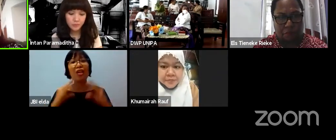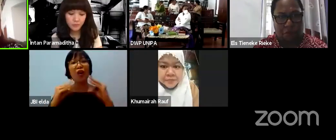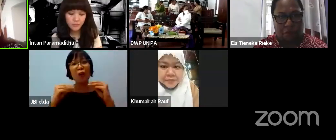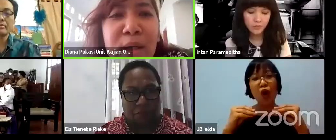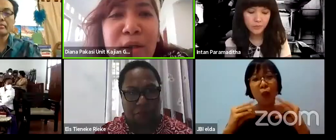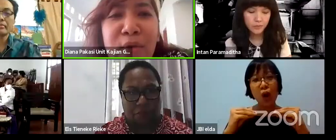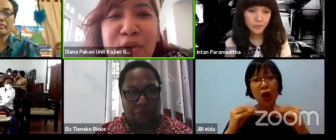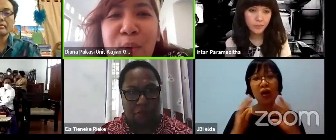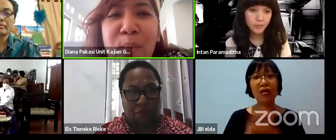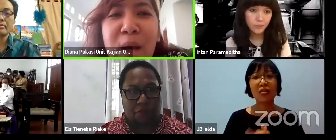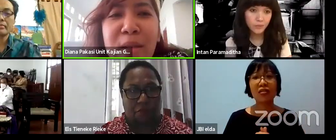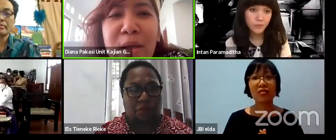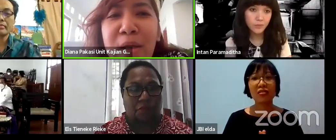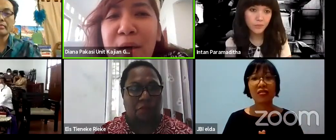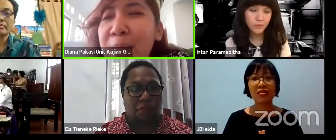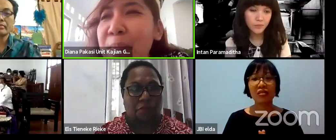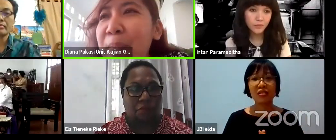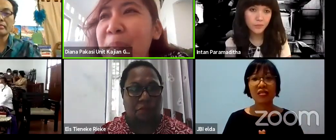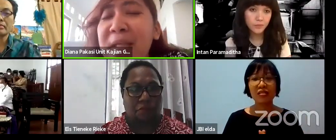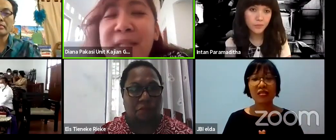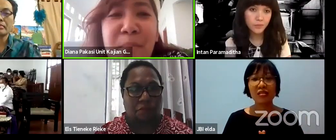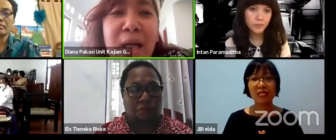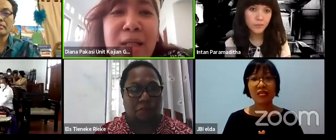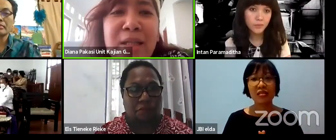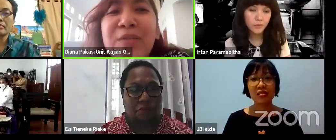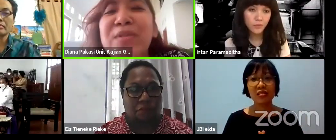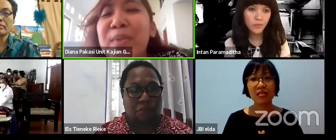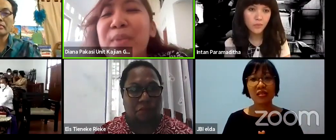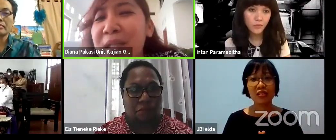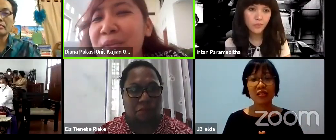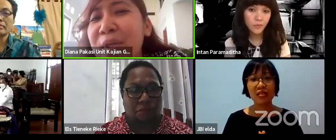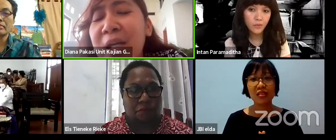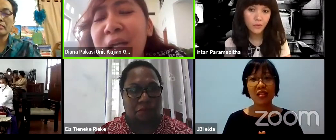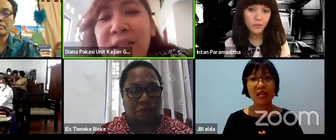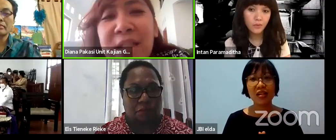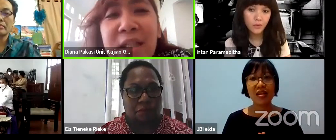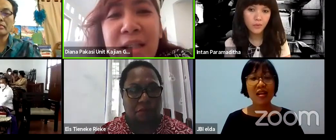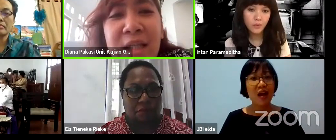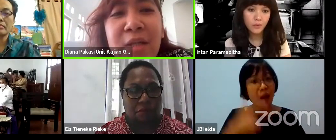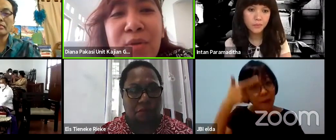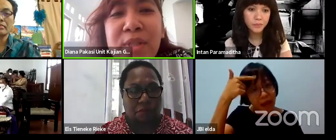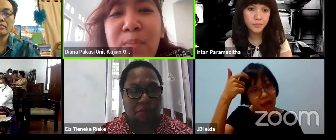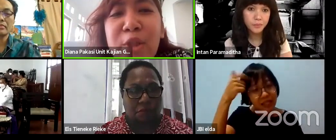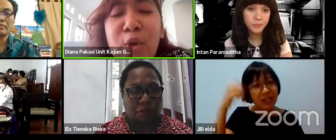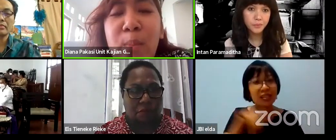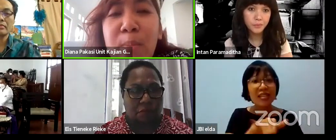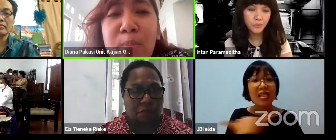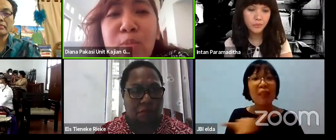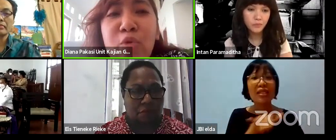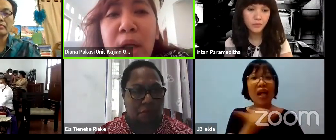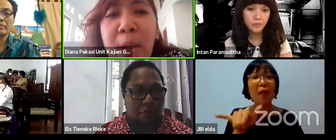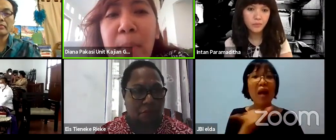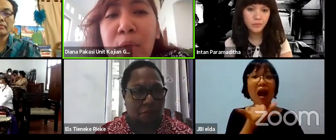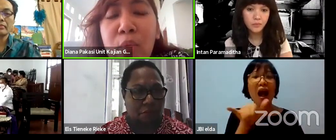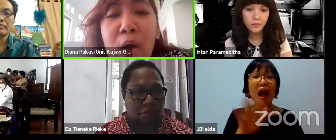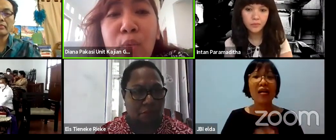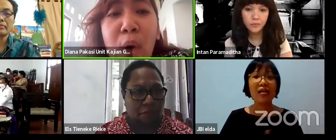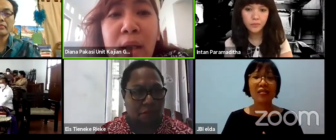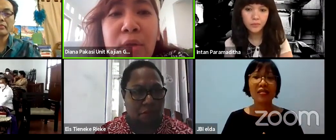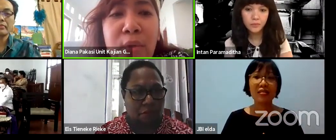bikin sober gitu ya, sobat belajar bareng gitu, seperti itu. Jadi ya itu sih, mencoba